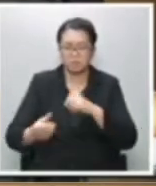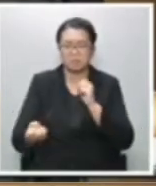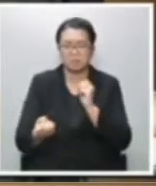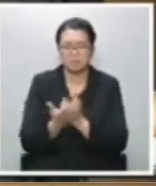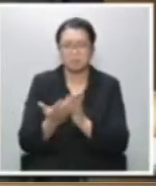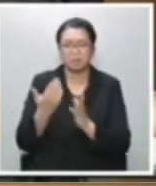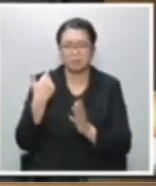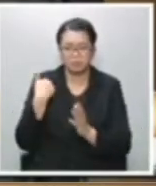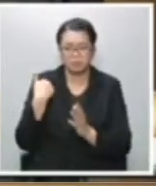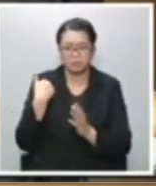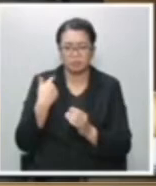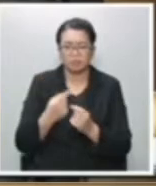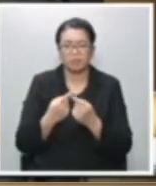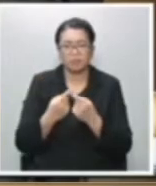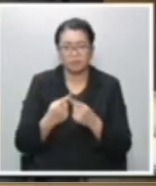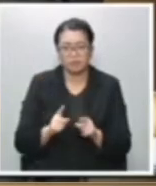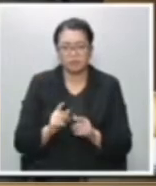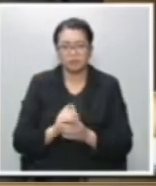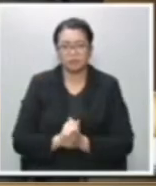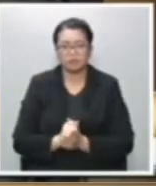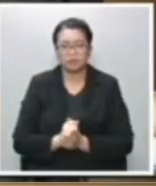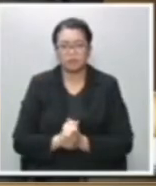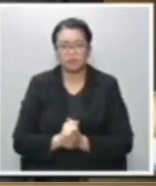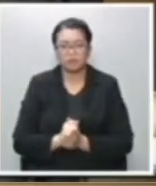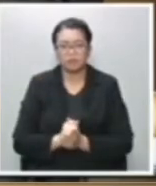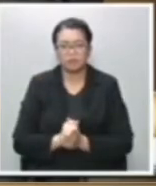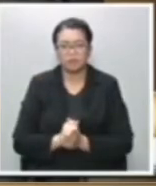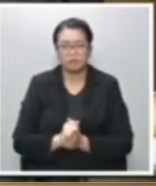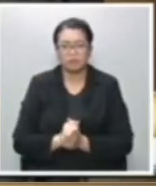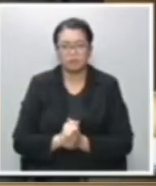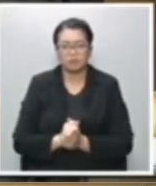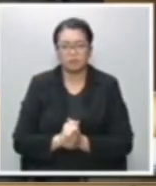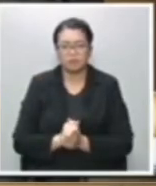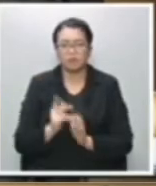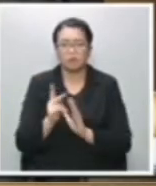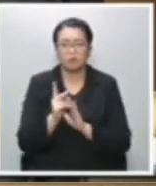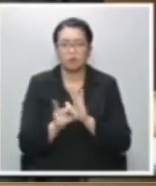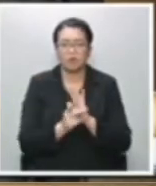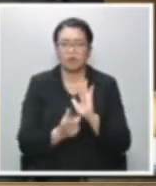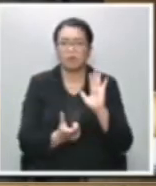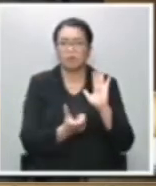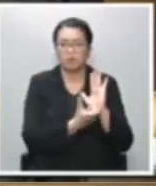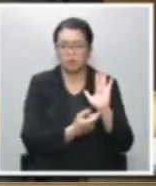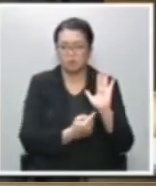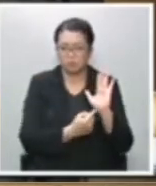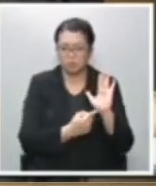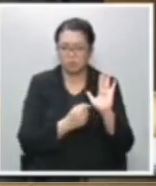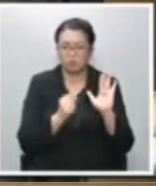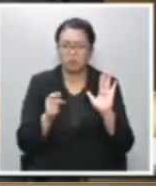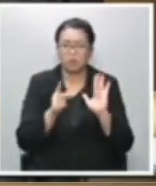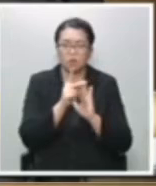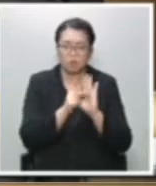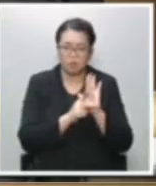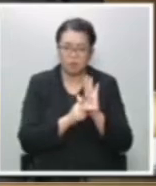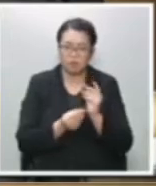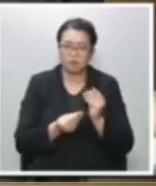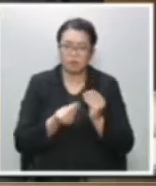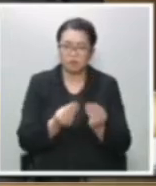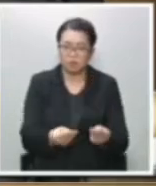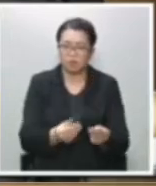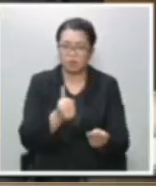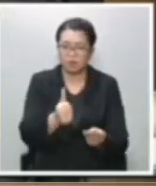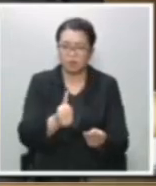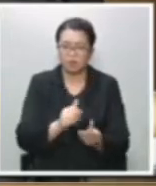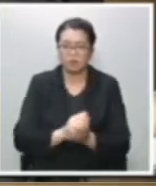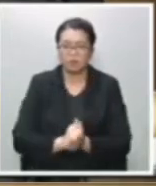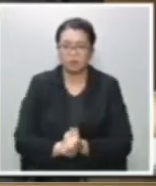แต่อย่างไรก็ตามนั่นเป็นพื้นฐานที่กฎหมายให้ทำได้นะครับต่อจากนั้นมาดูว่